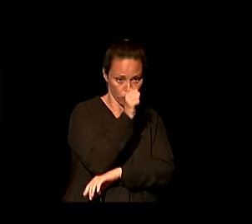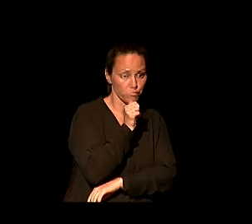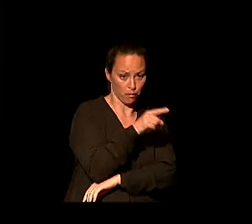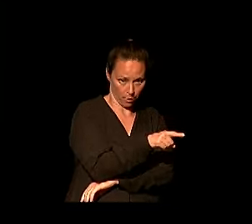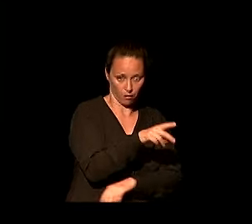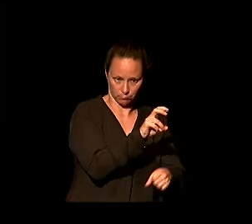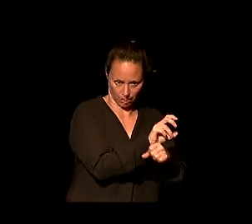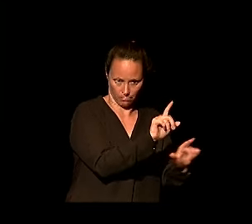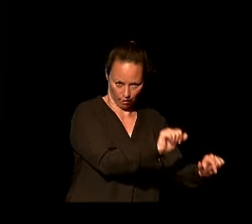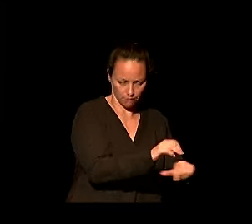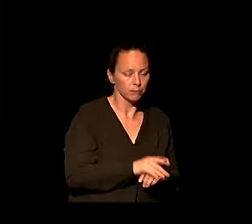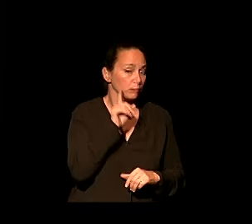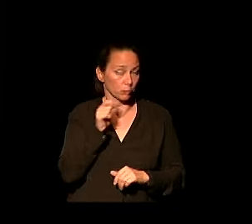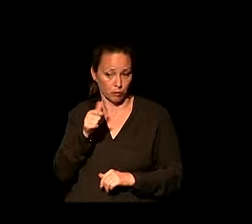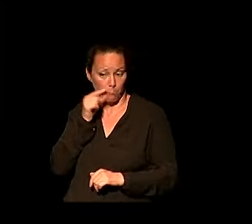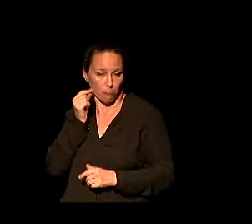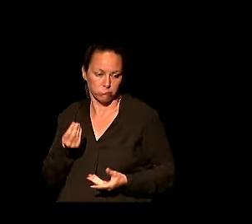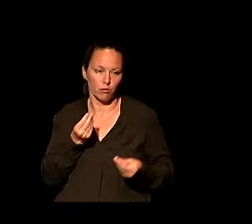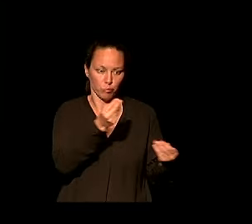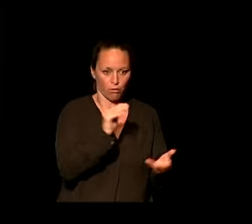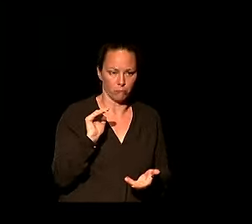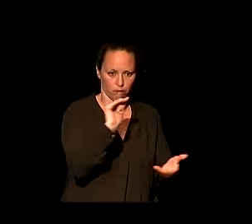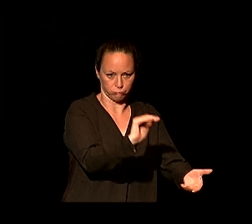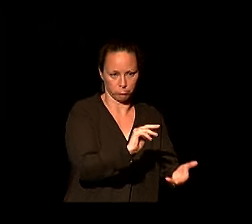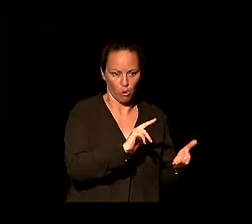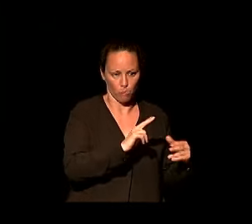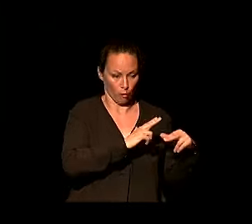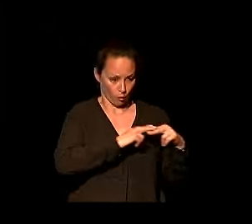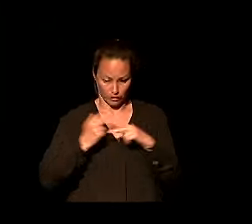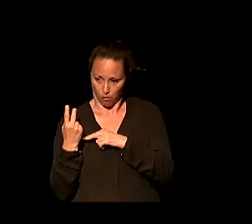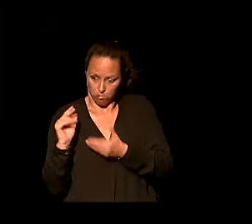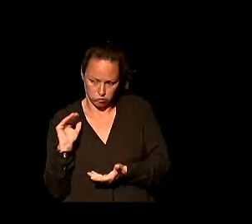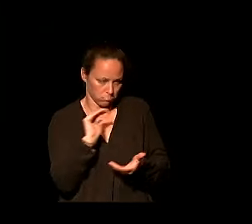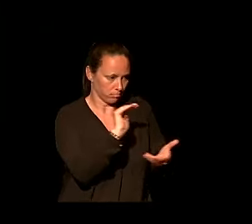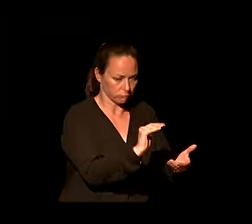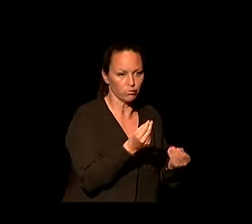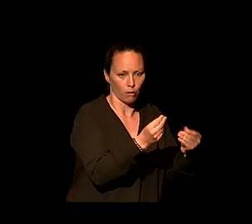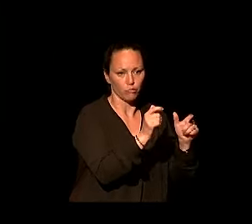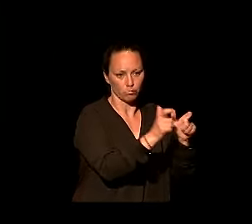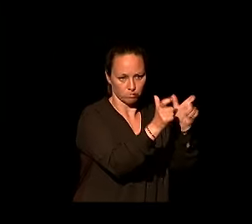Silva va donner ses œuvres, enfin une partie de sa collection, au Los Angeles Museum.